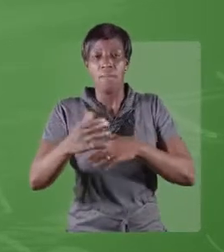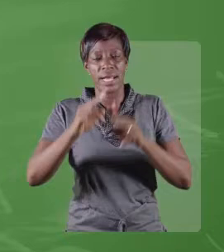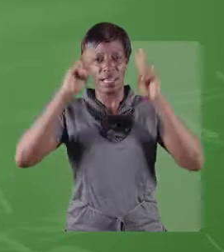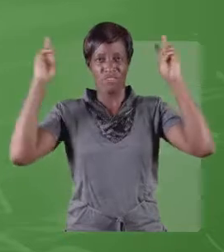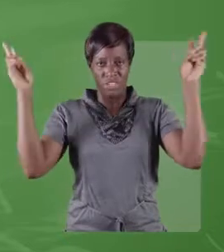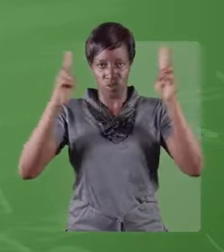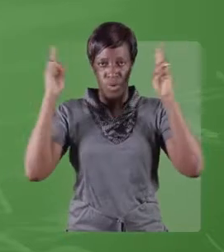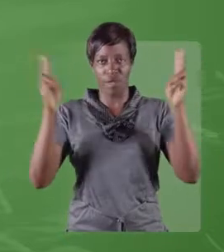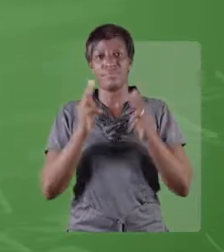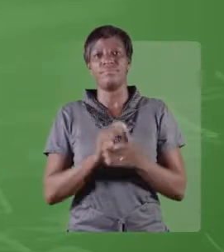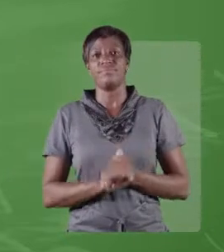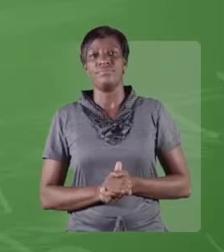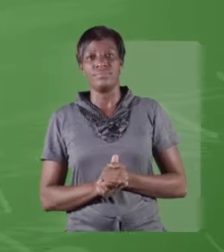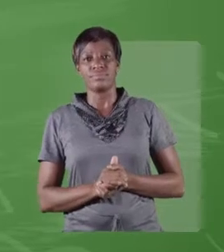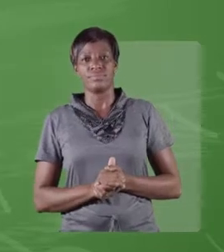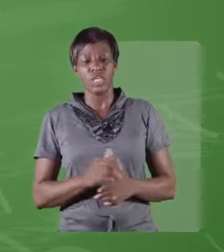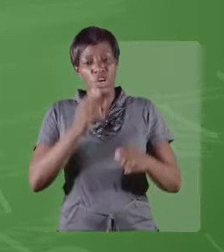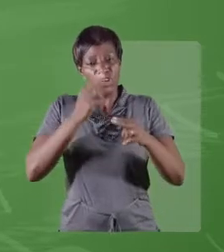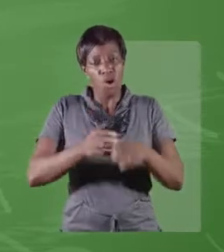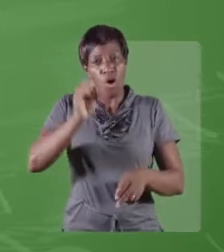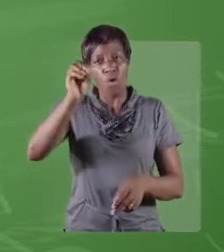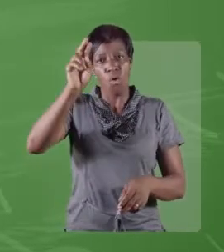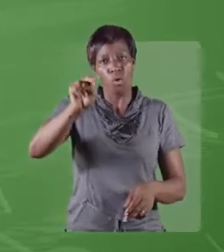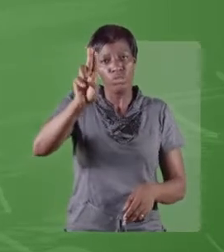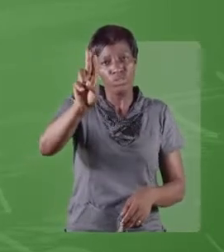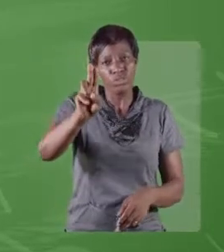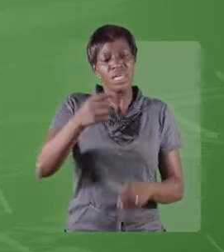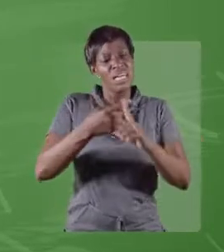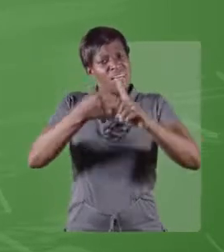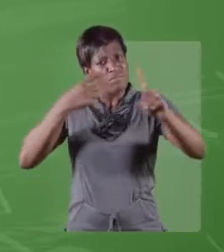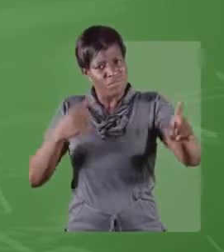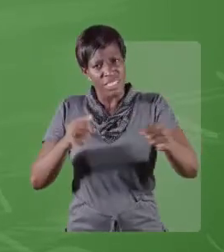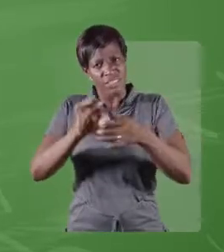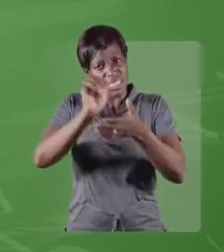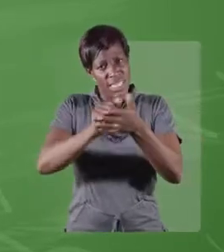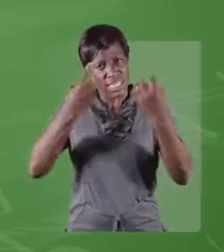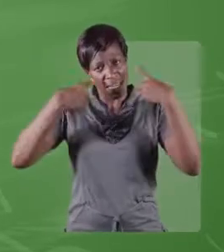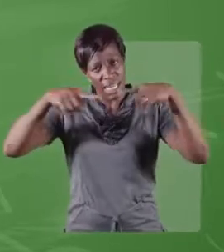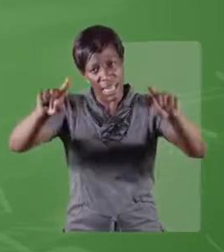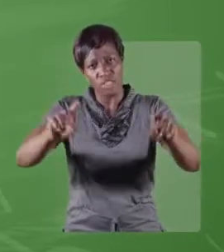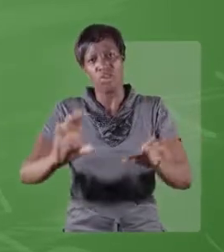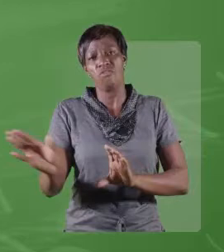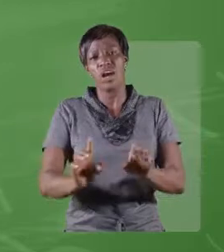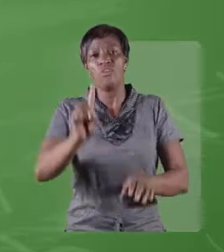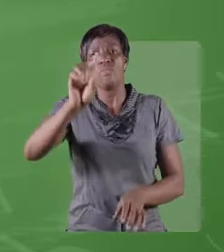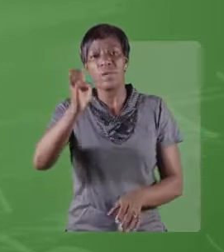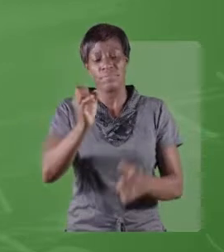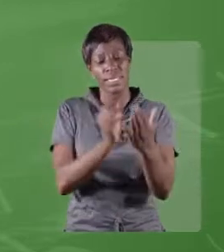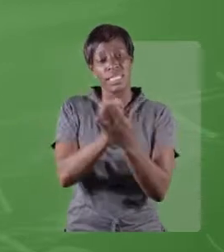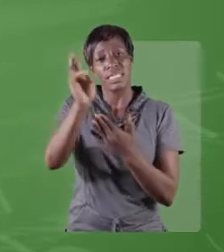victoire. Le nom de l'ONU vient de cette déclaration faite le 1er